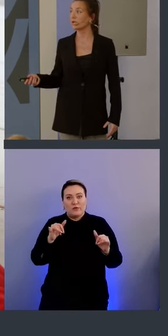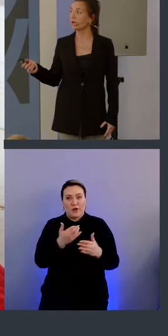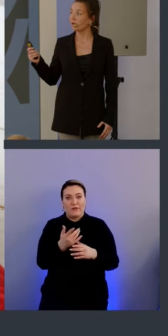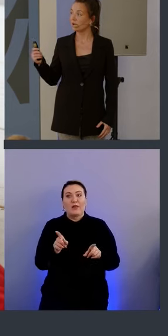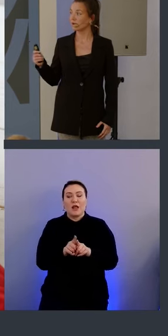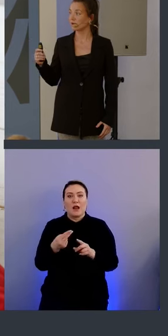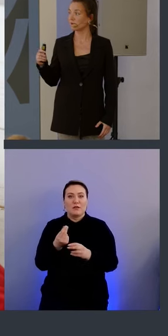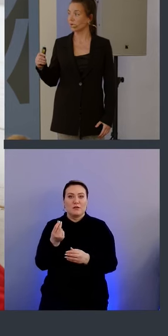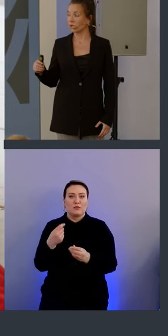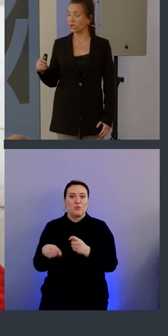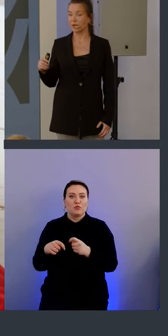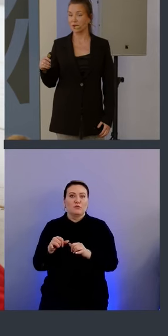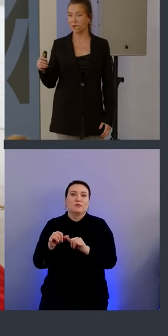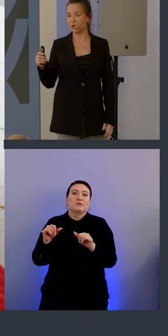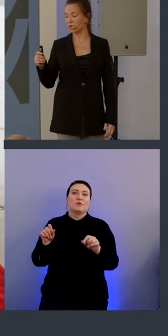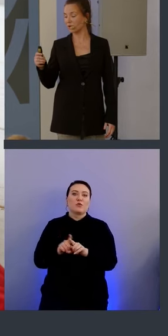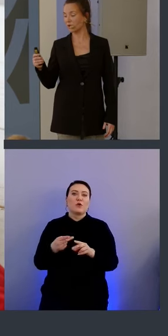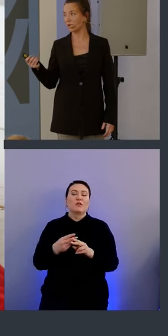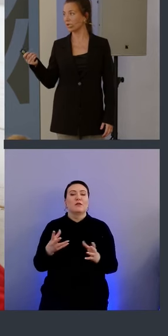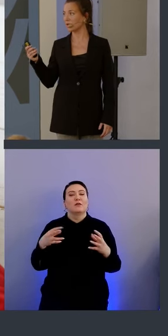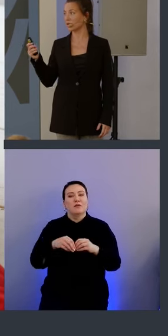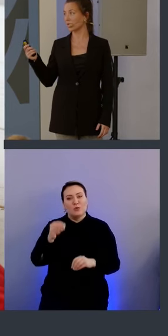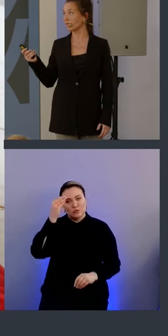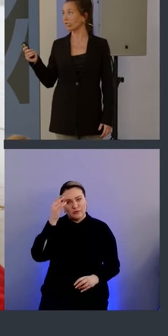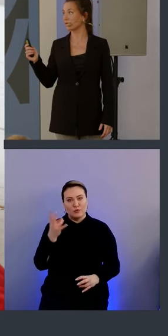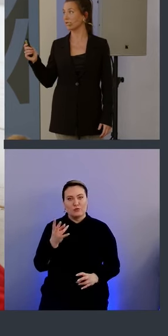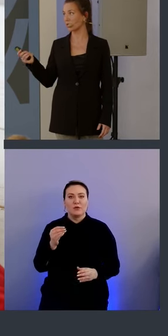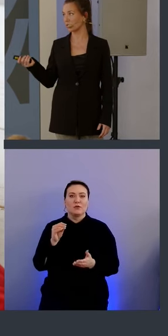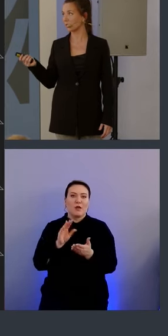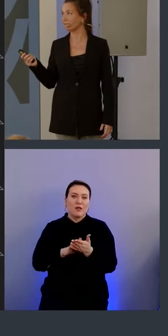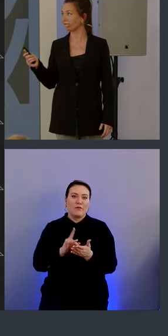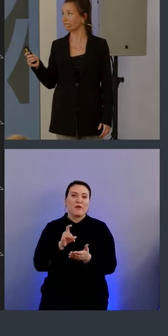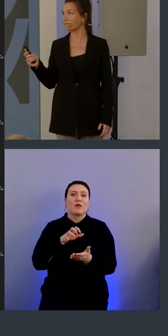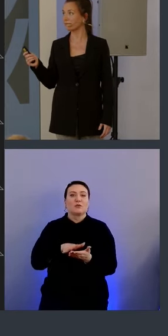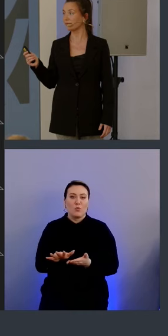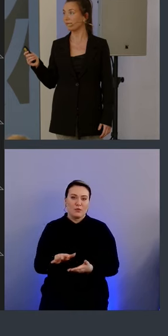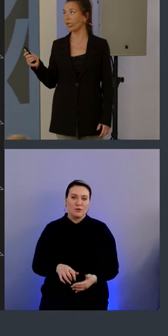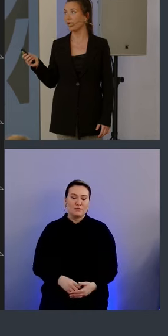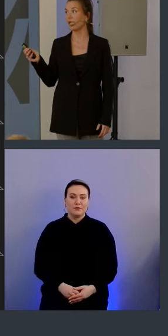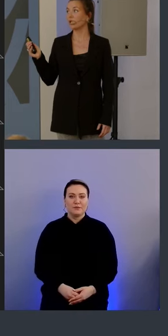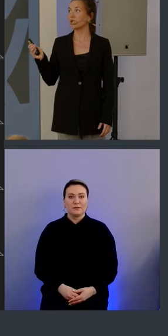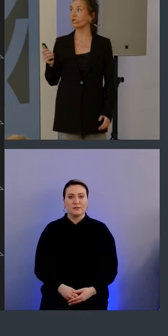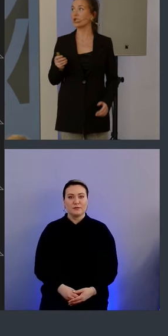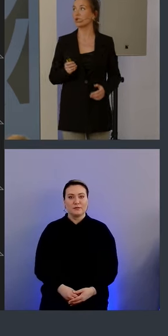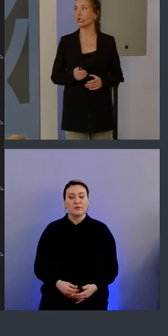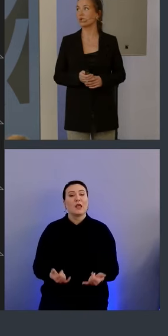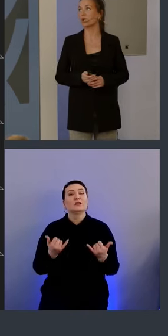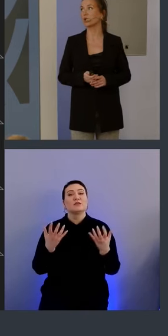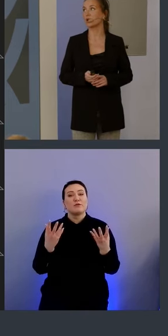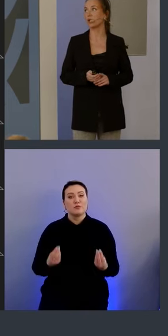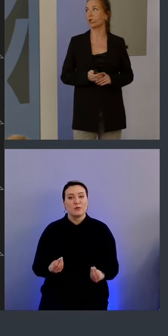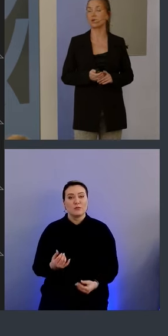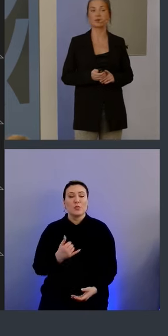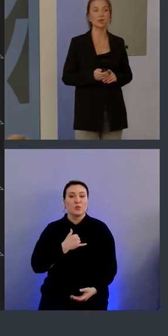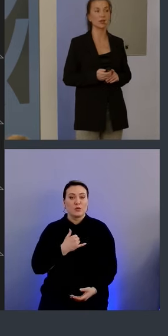расти, и приходится это учитывать и закладывать в расходы. На сегодняшний день у нас